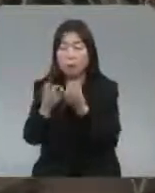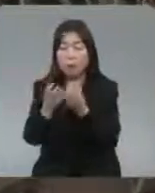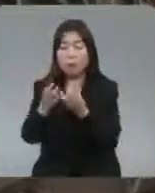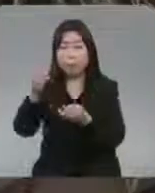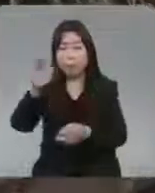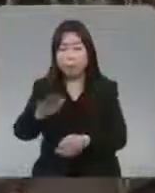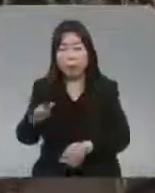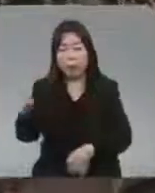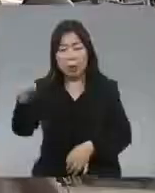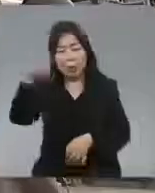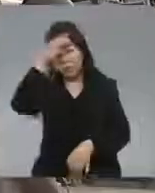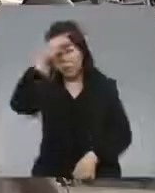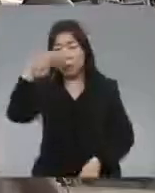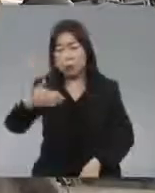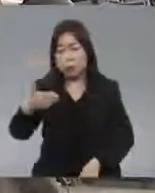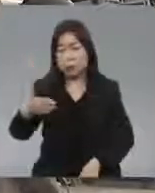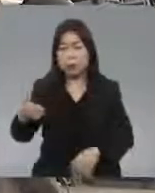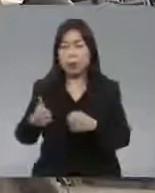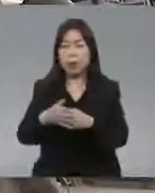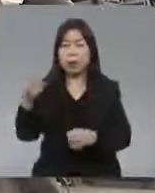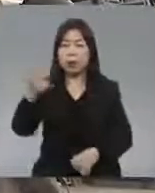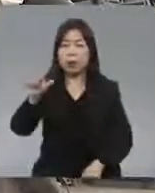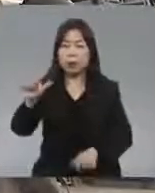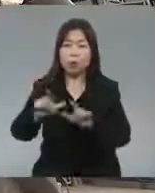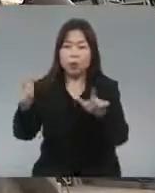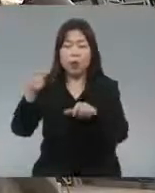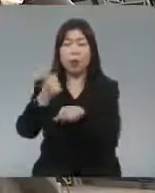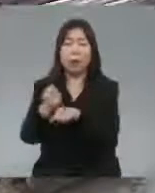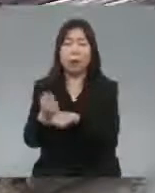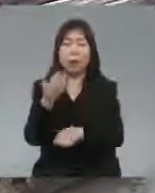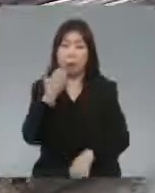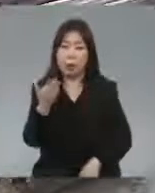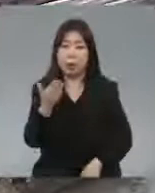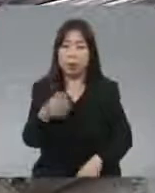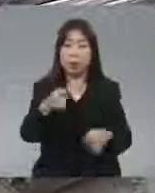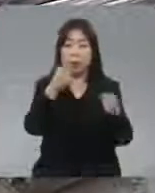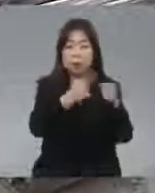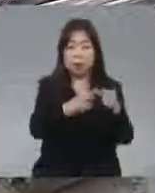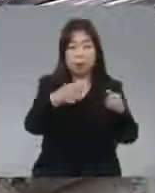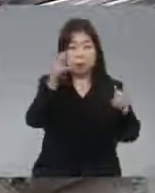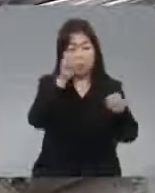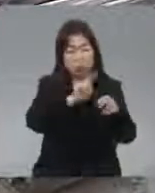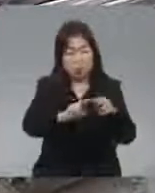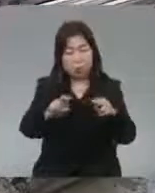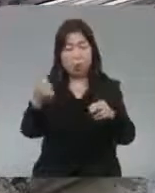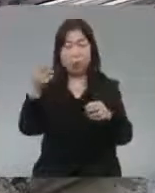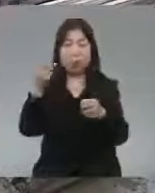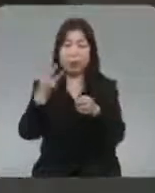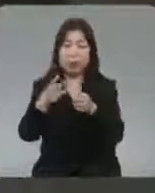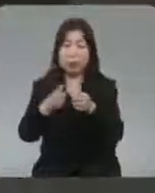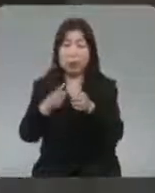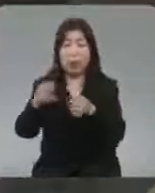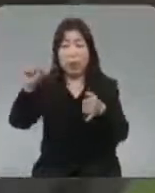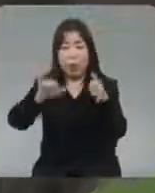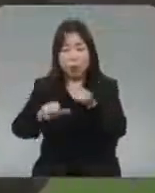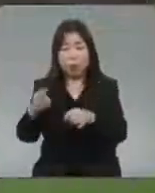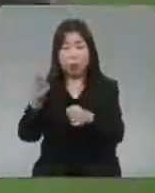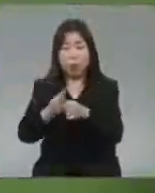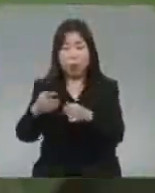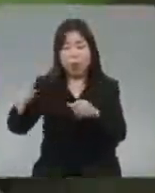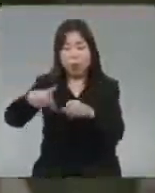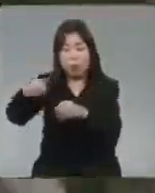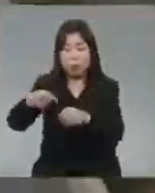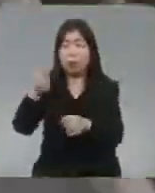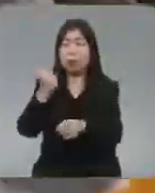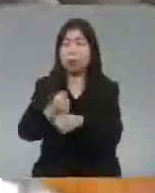l'augmentation de la température à un règle 5 degrés est à faire un état des lieux de l'accomplissement de cet objectif l'an prochain cet accord